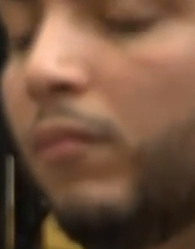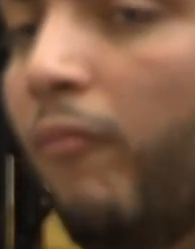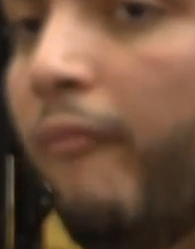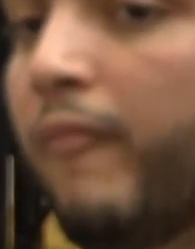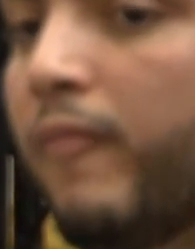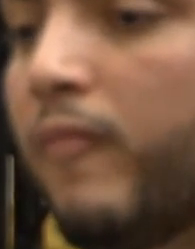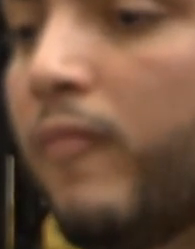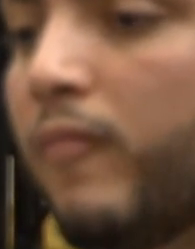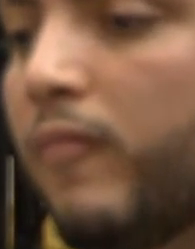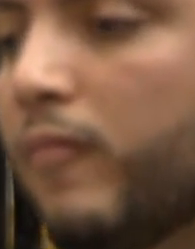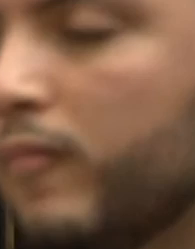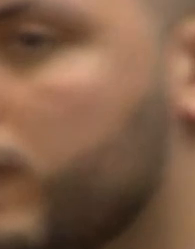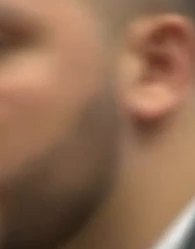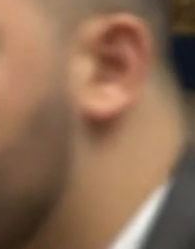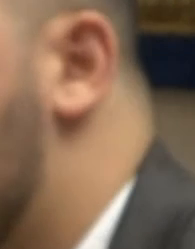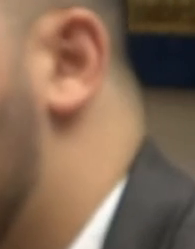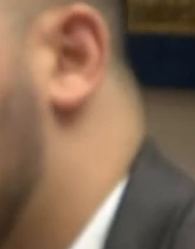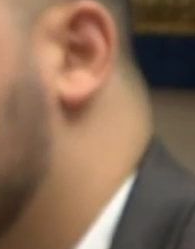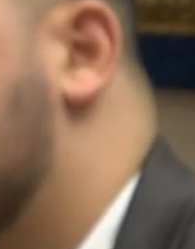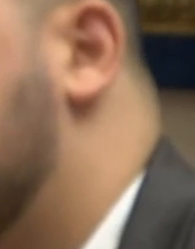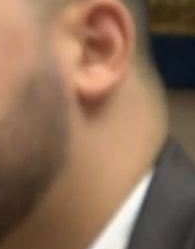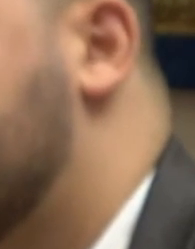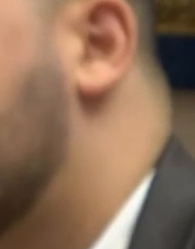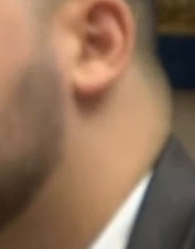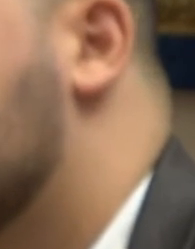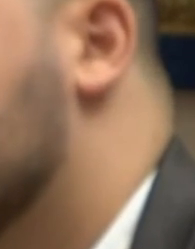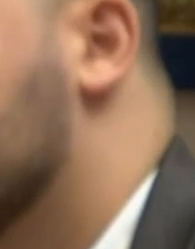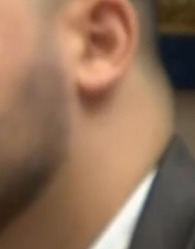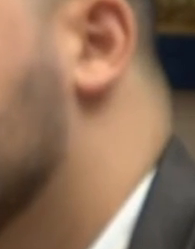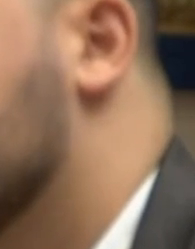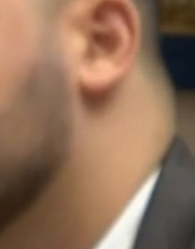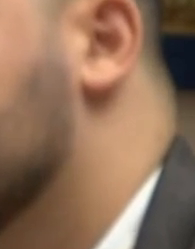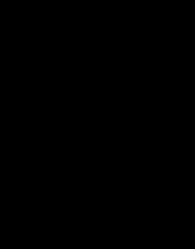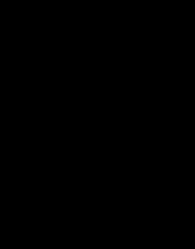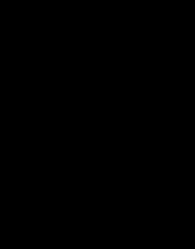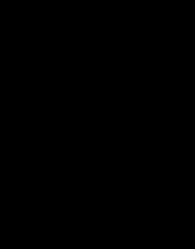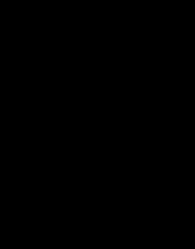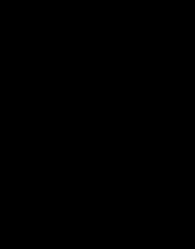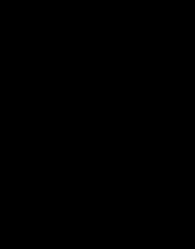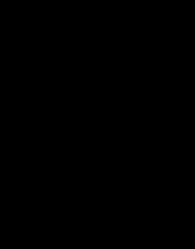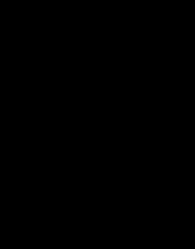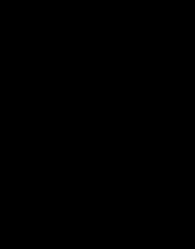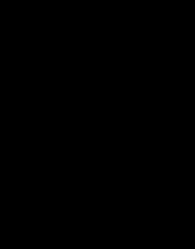sont touchées par au moins une forme de précarité menstruelle, avec toutes les conséquences.